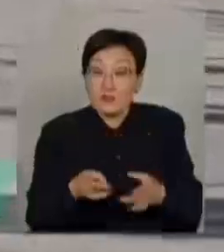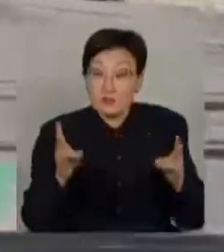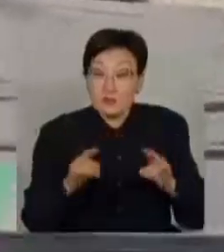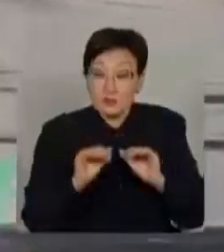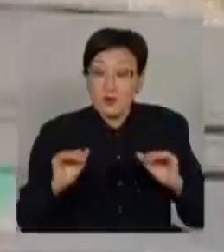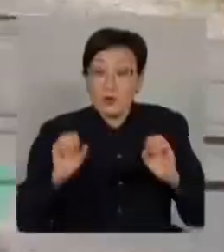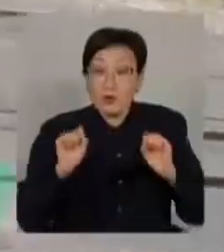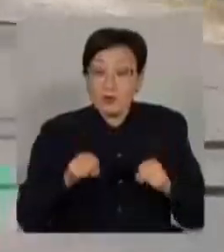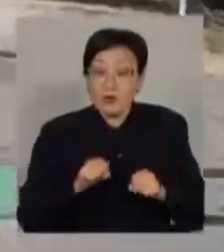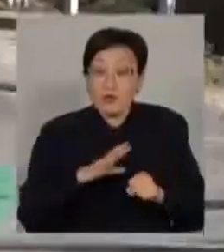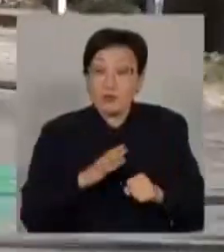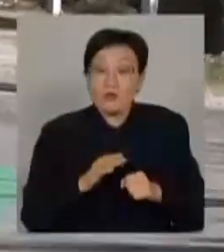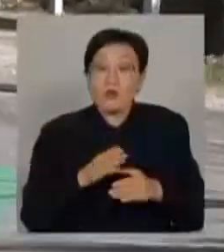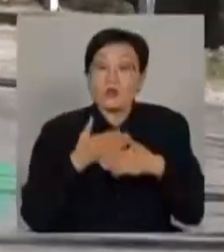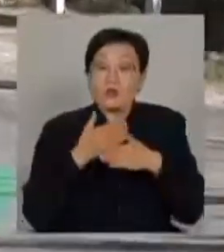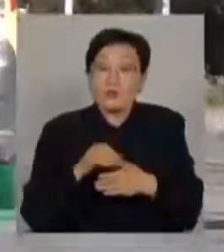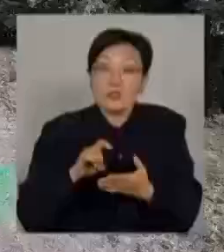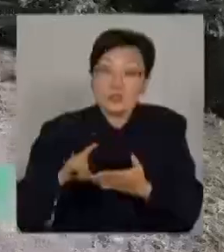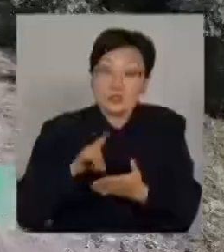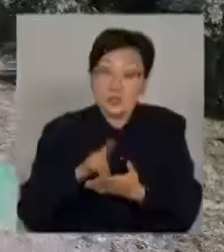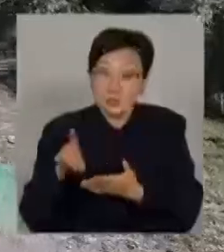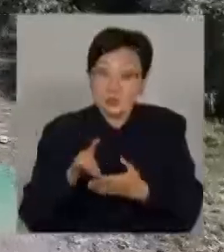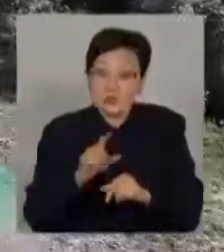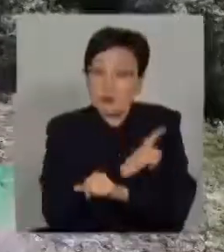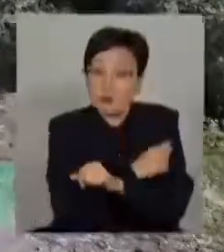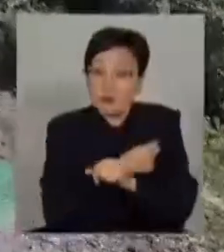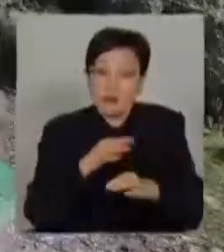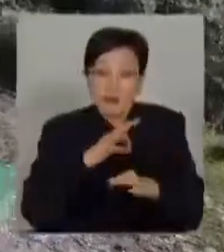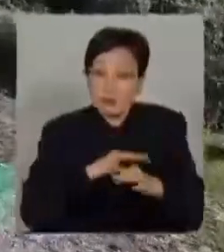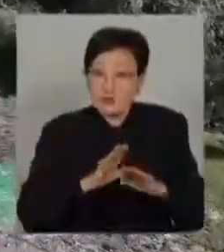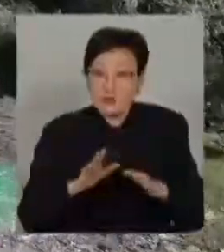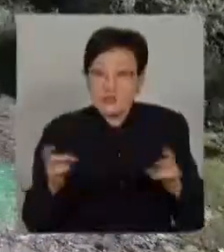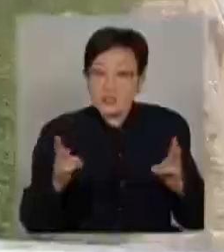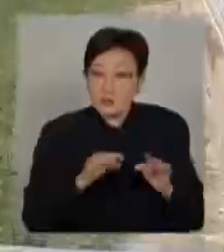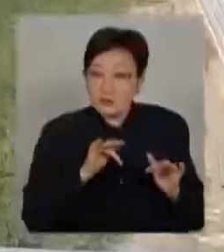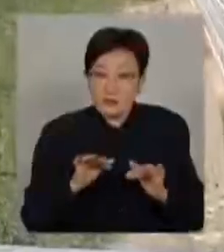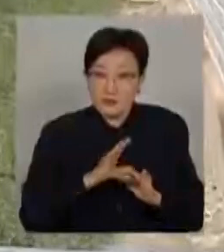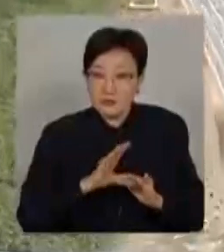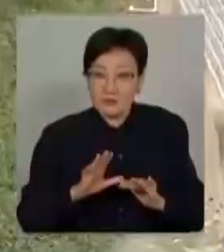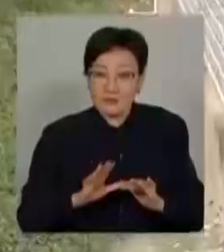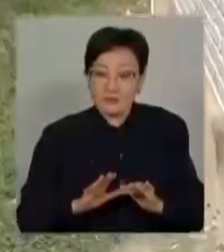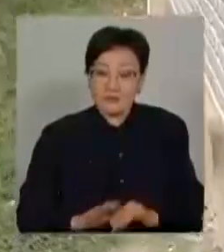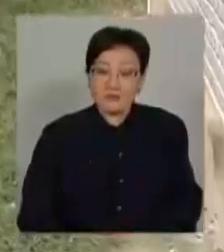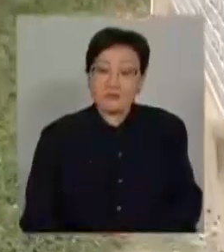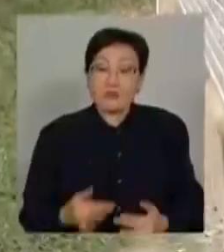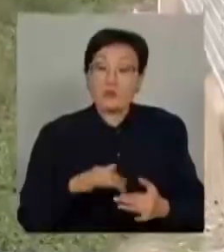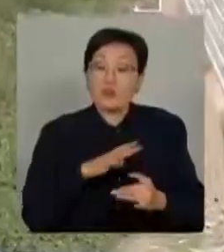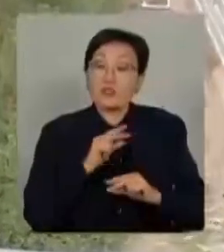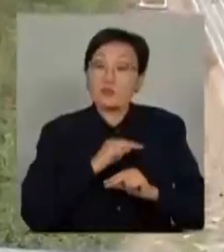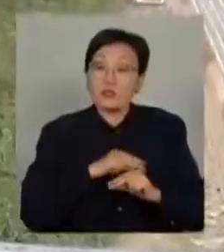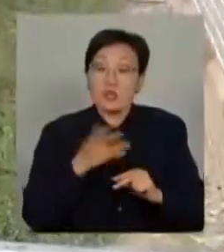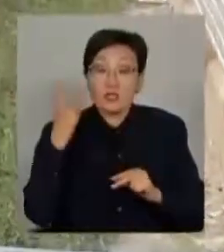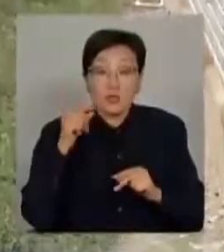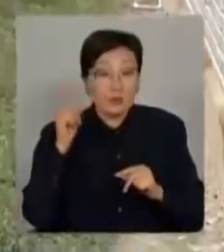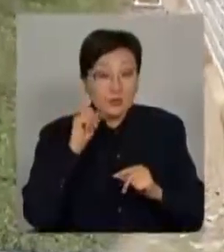пострадавших можно было и с помощью авиации. Однако в местной больнице не предприняли для этого необходимых мер. Я была на работе,